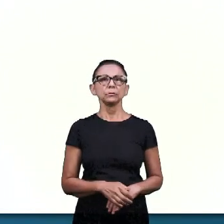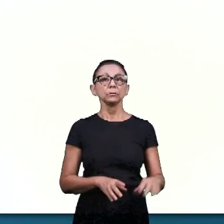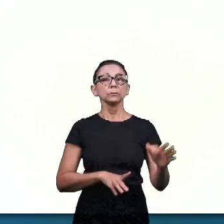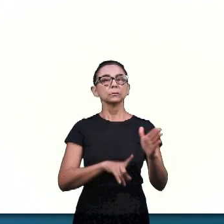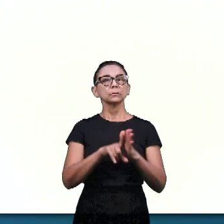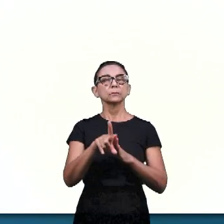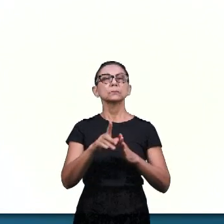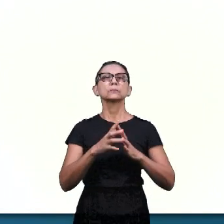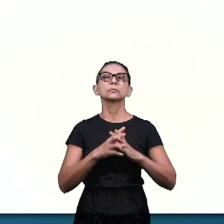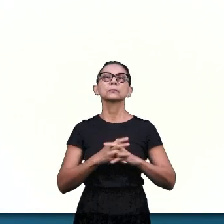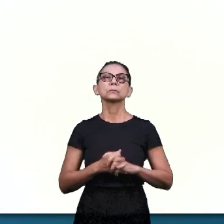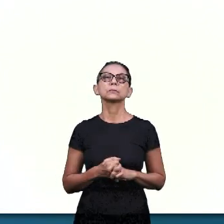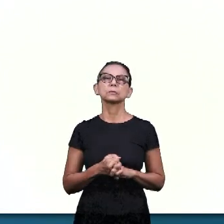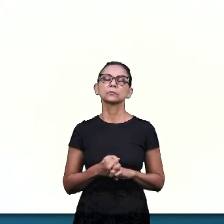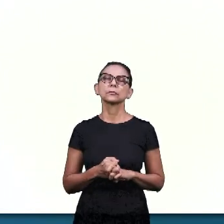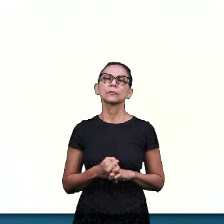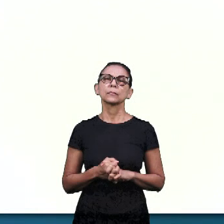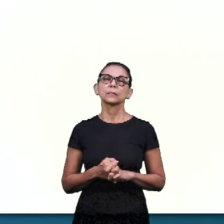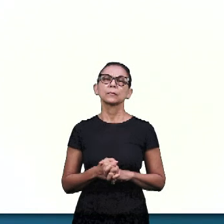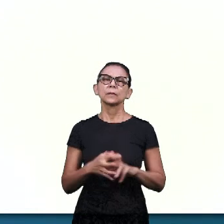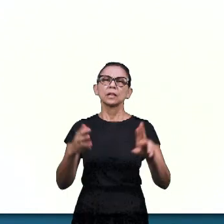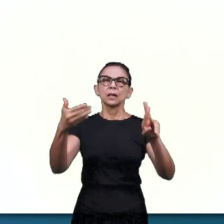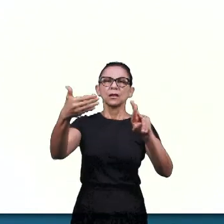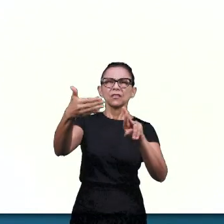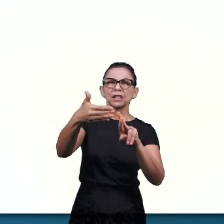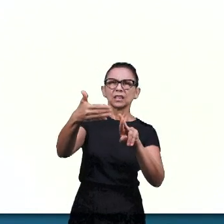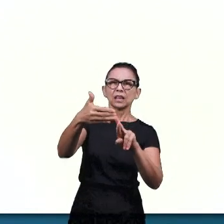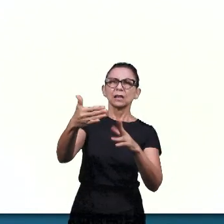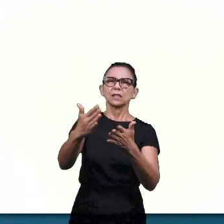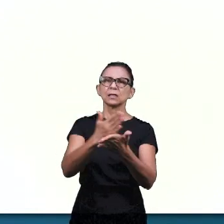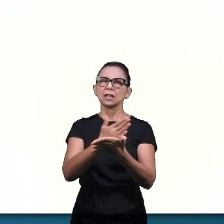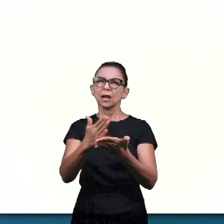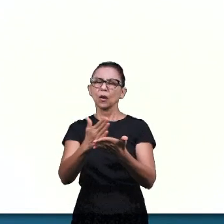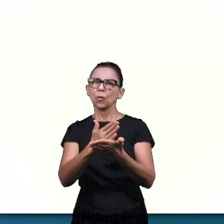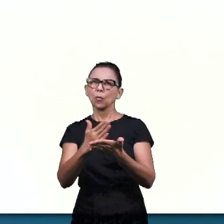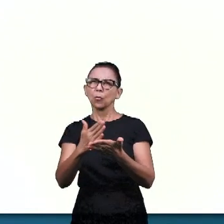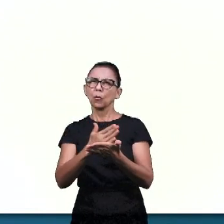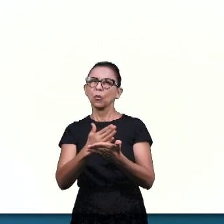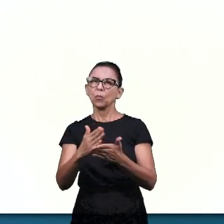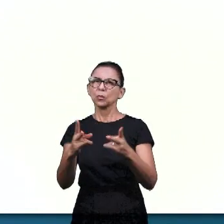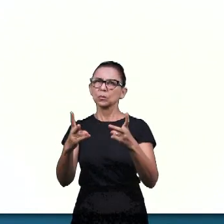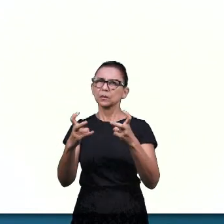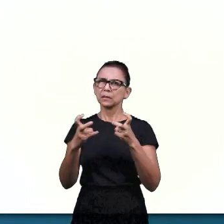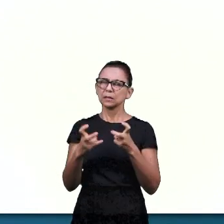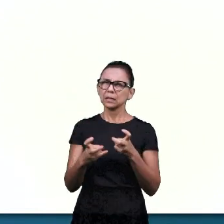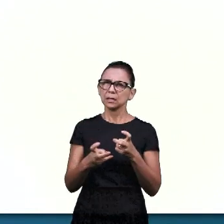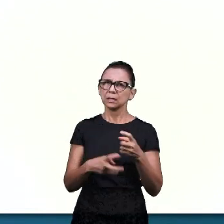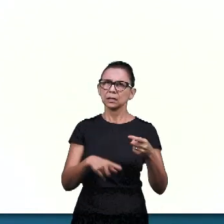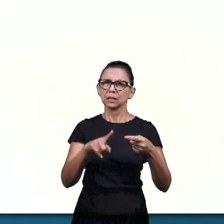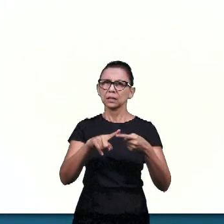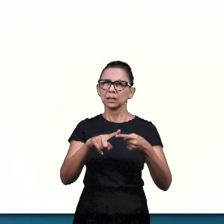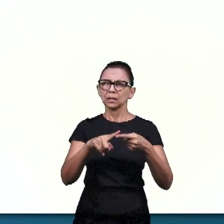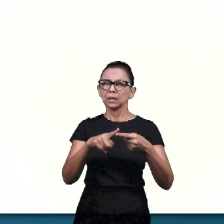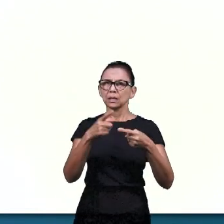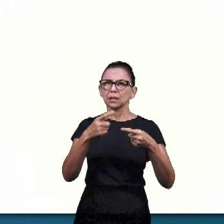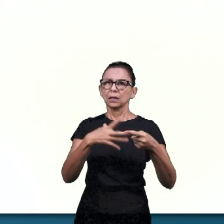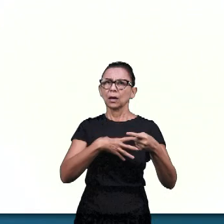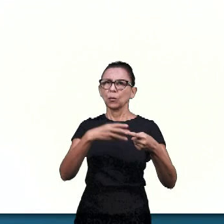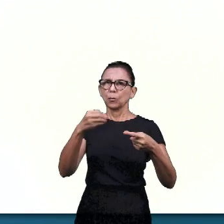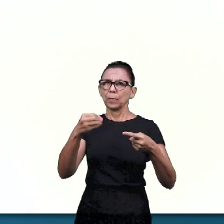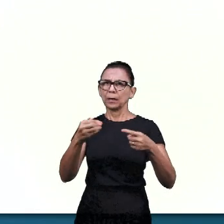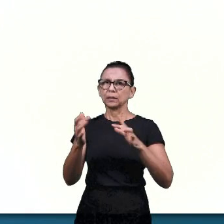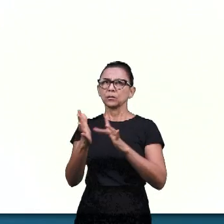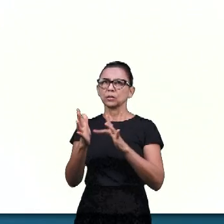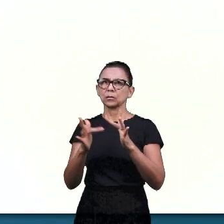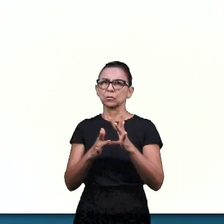identifiez quelques références du rejet à Jésus, le Fils, le rejet au Père et le rejet